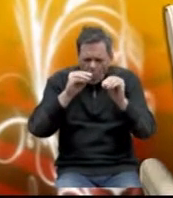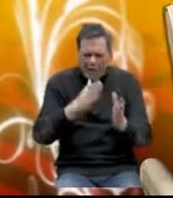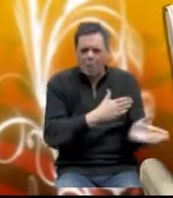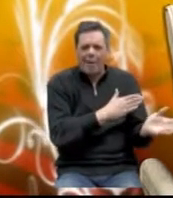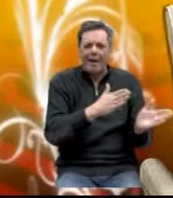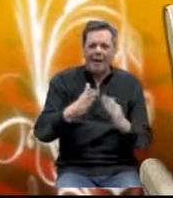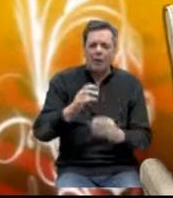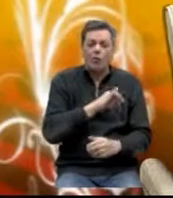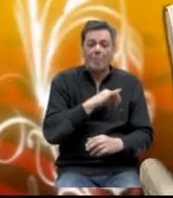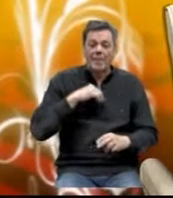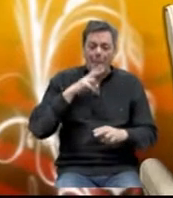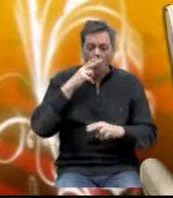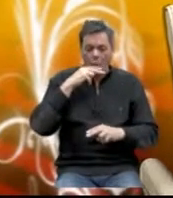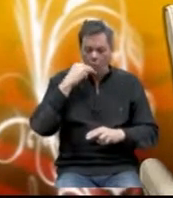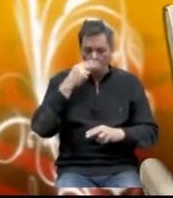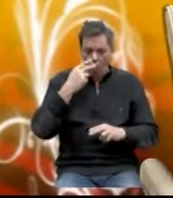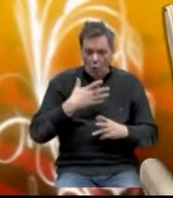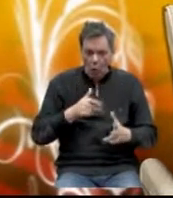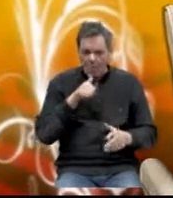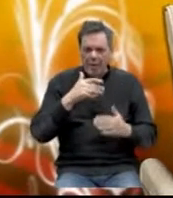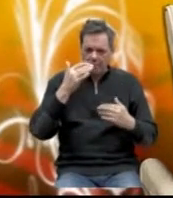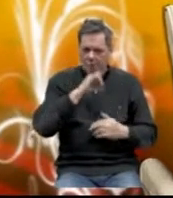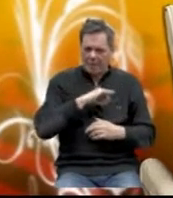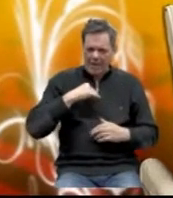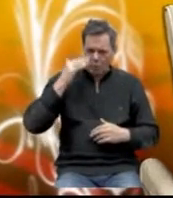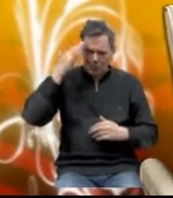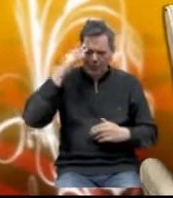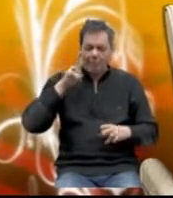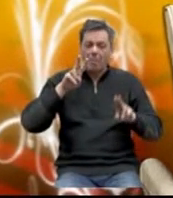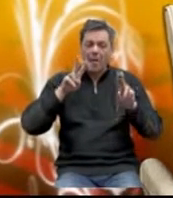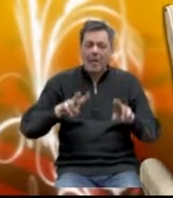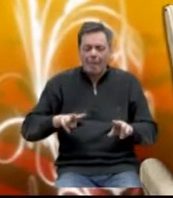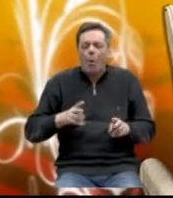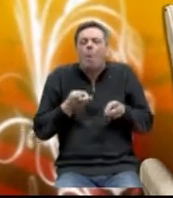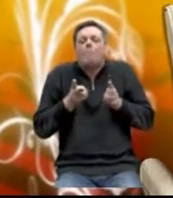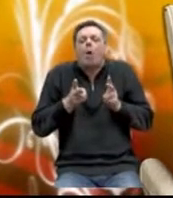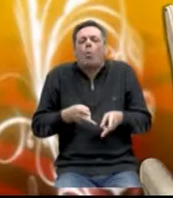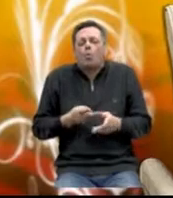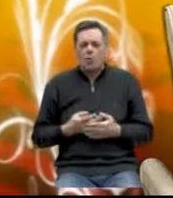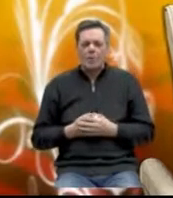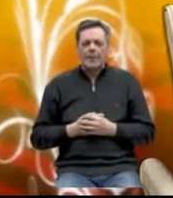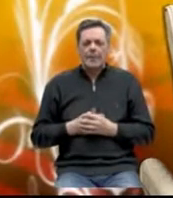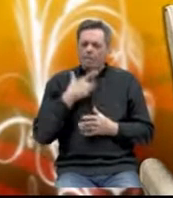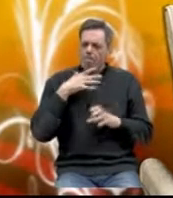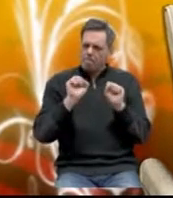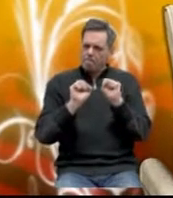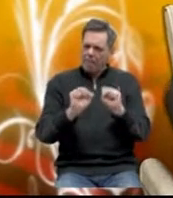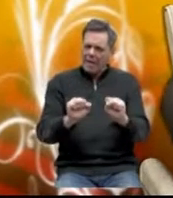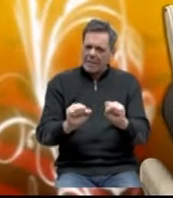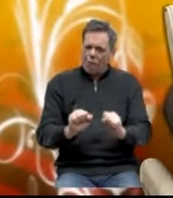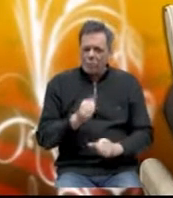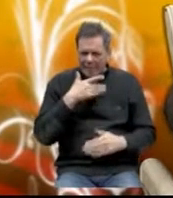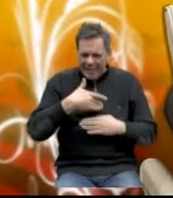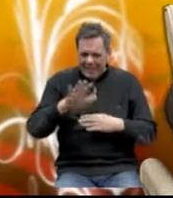redovitom samokontrolom i samozbrinjavanjem, imamo šanse prije svega da zaustavimo